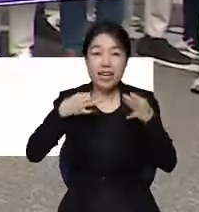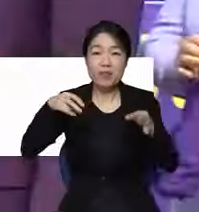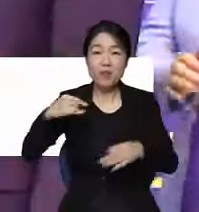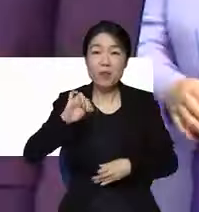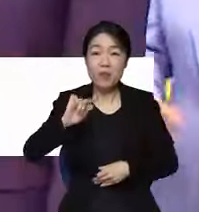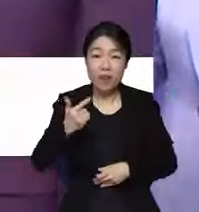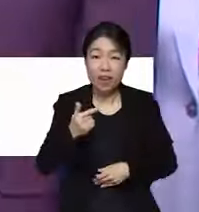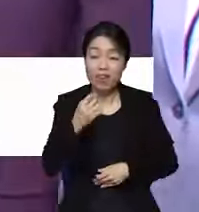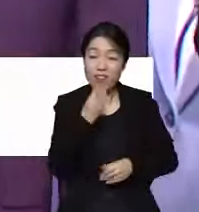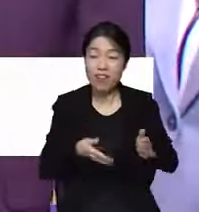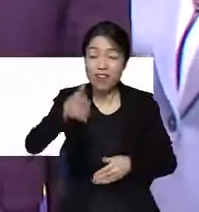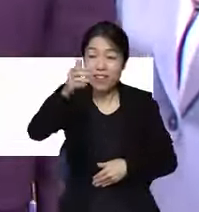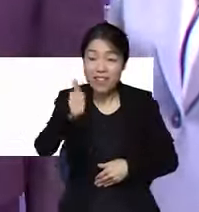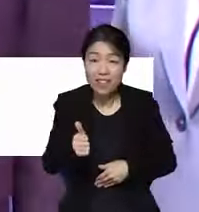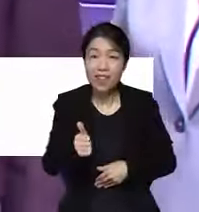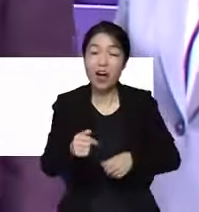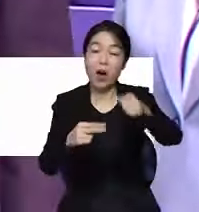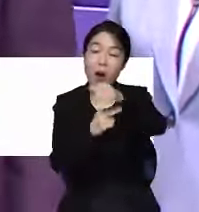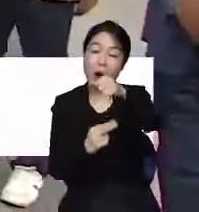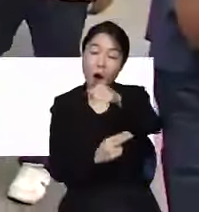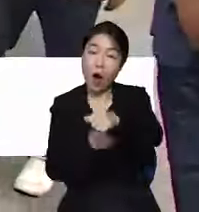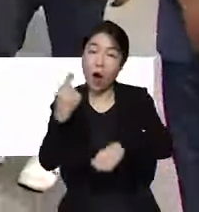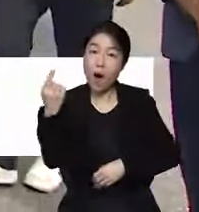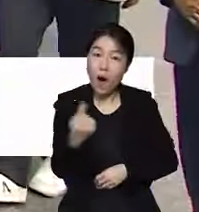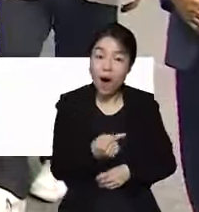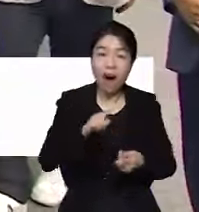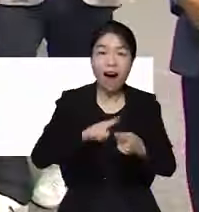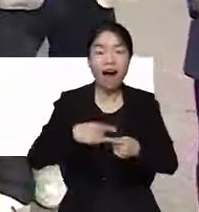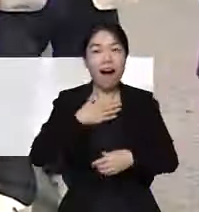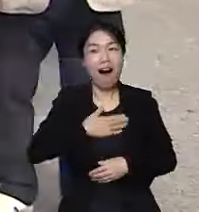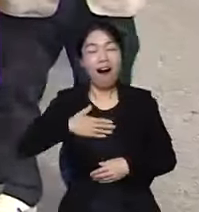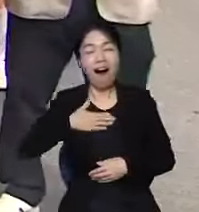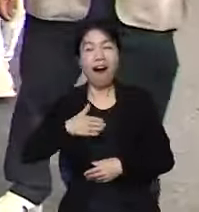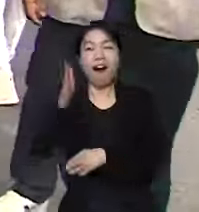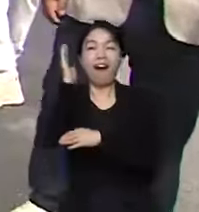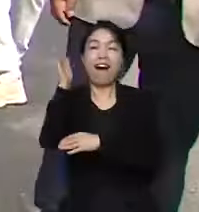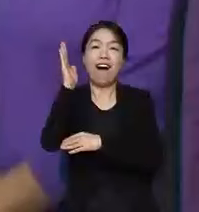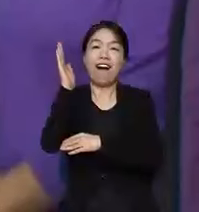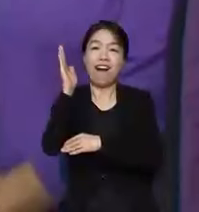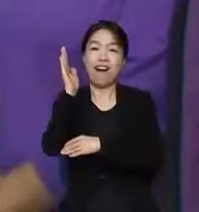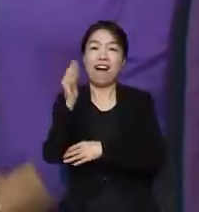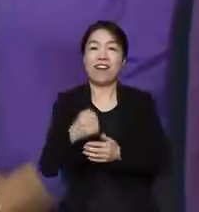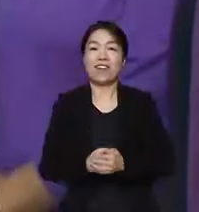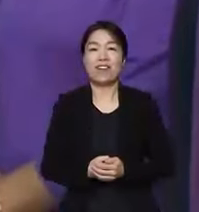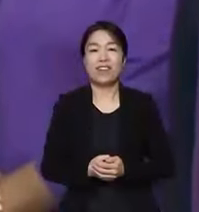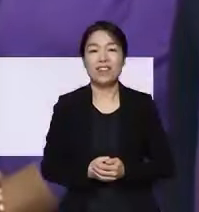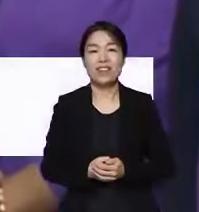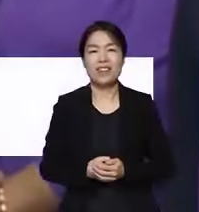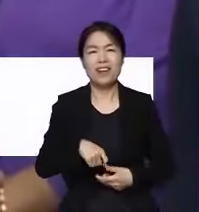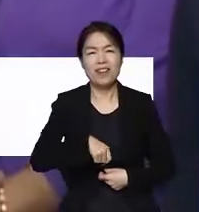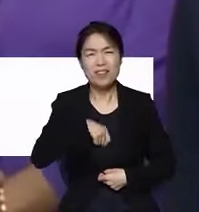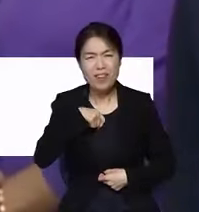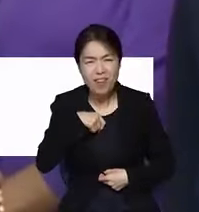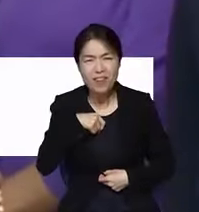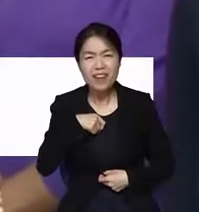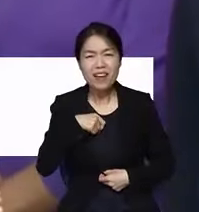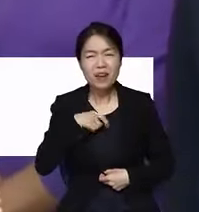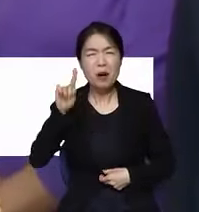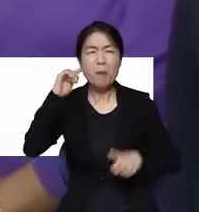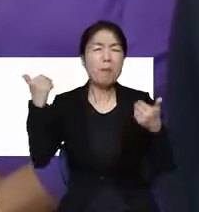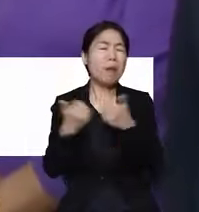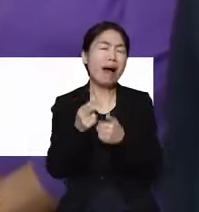경기지사는 새천년 대교로 퍼플섬을 오게 된 데 남다른 과미를 쏟아냈습니다. 사실은 아시겠지만